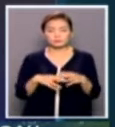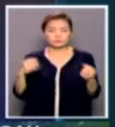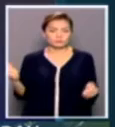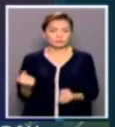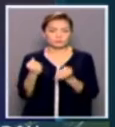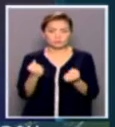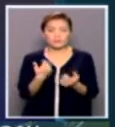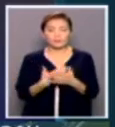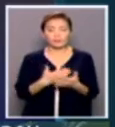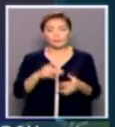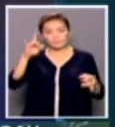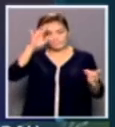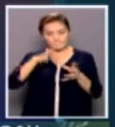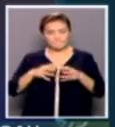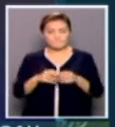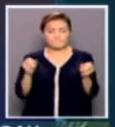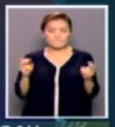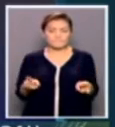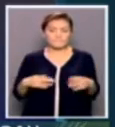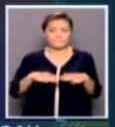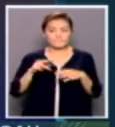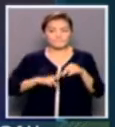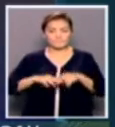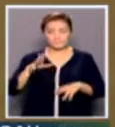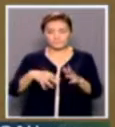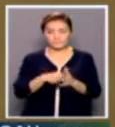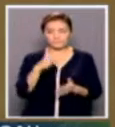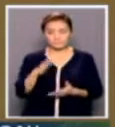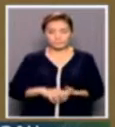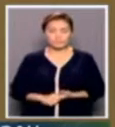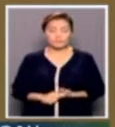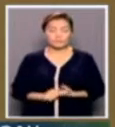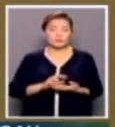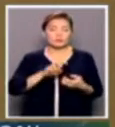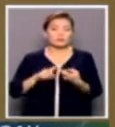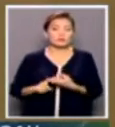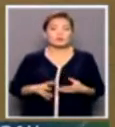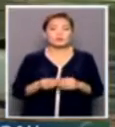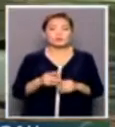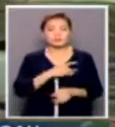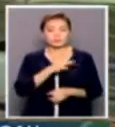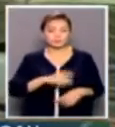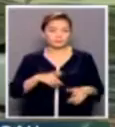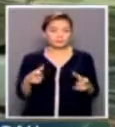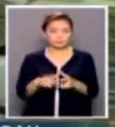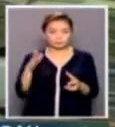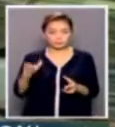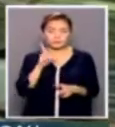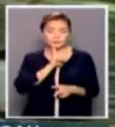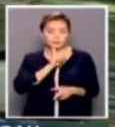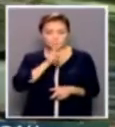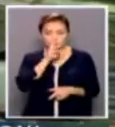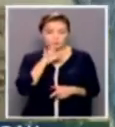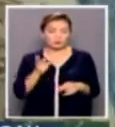қолдау мен әлеуметтік аз қамтылғандарға арналған баспана құрылысына бөлінеді. Ал эпидахуал нашарлап, қатан карантин енгізілетін болса, уақытша